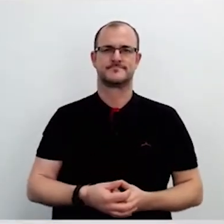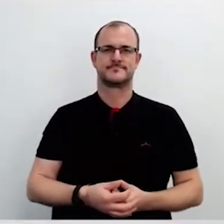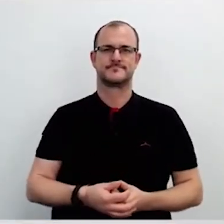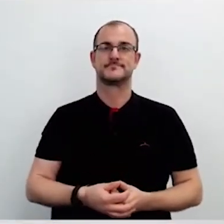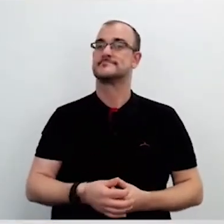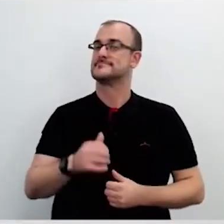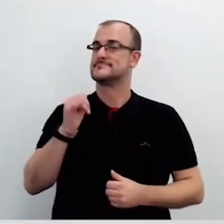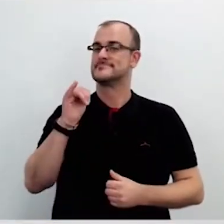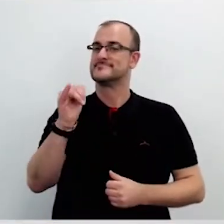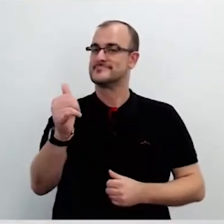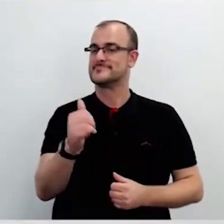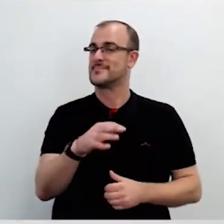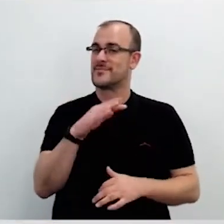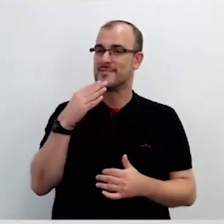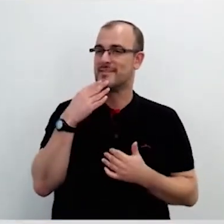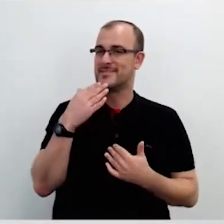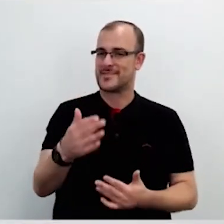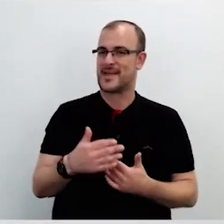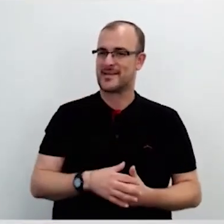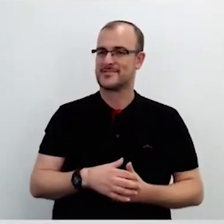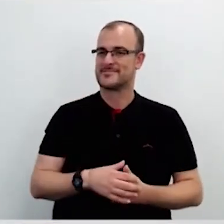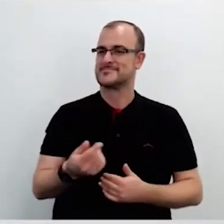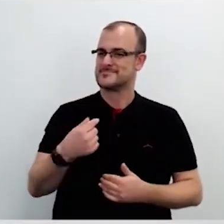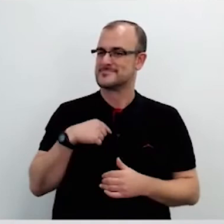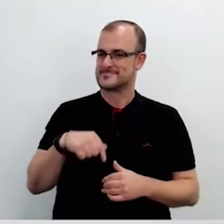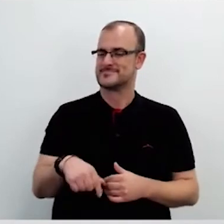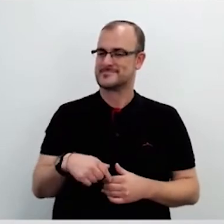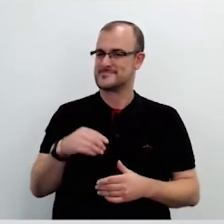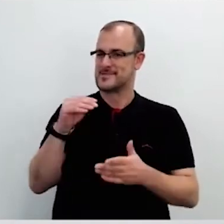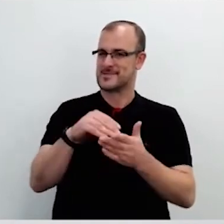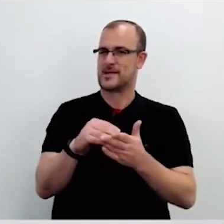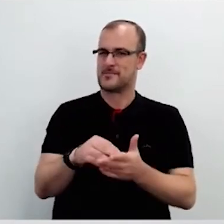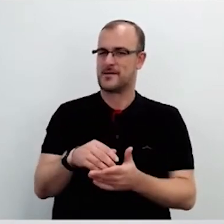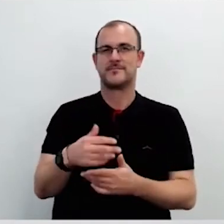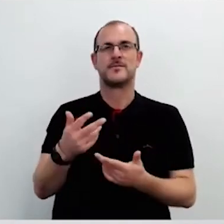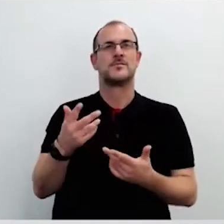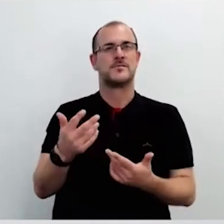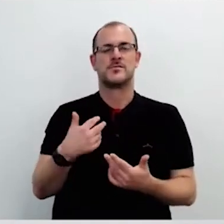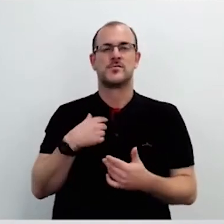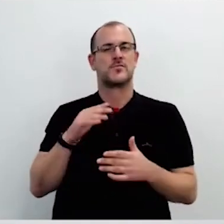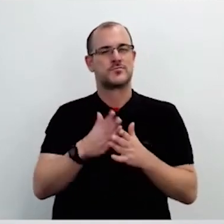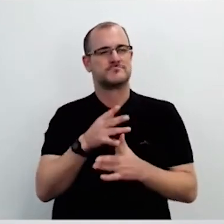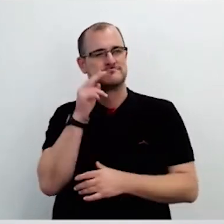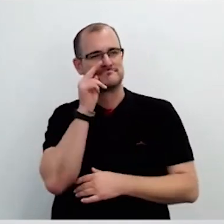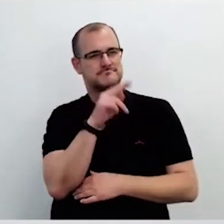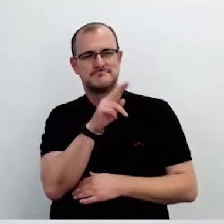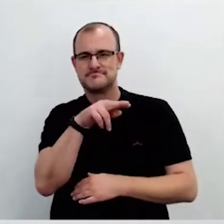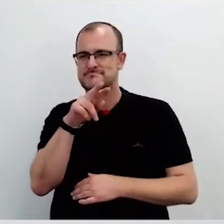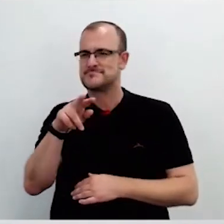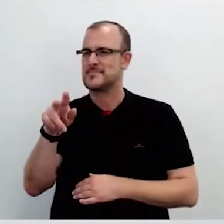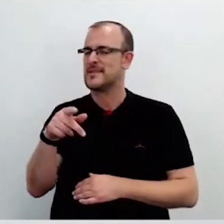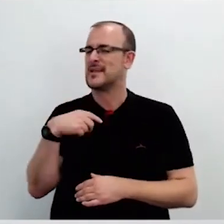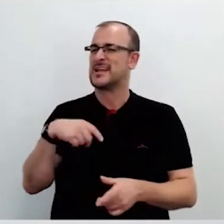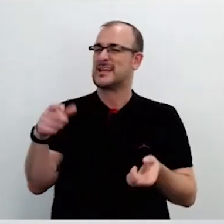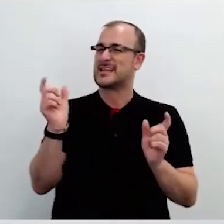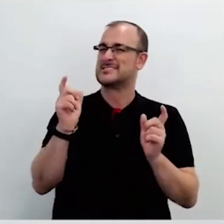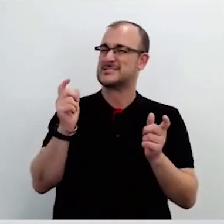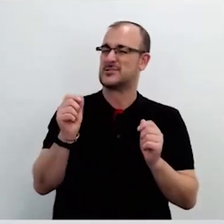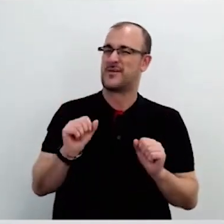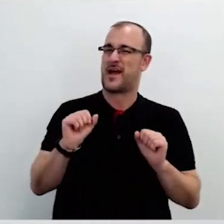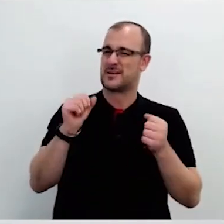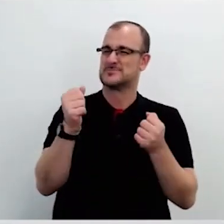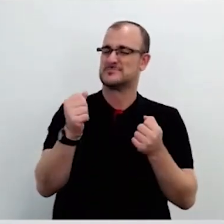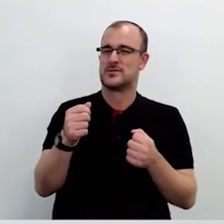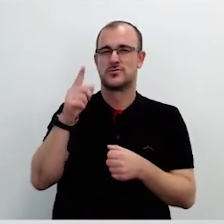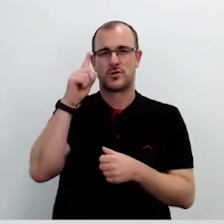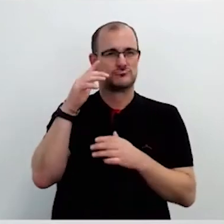Ja, vielen Dank, dass Sie bei uns im Livestream dabei waren, Herr Hackspiel, und uns Einblicke rund um das gesellschaftliche Engagement der